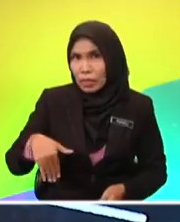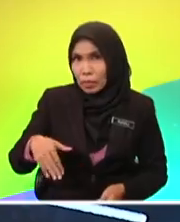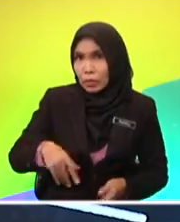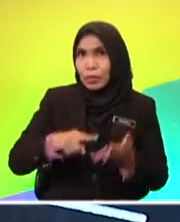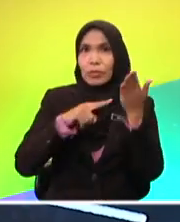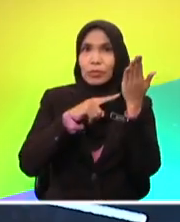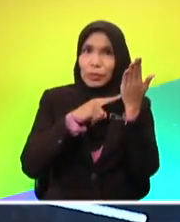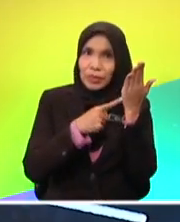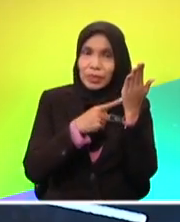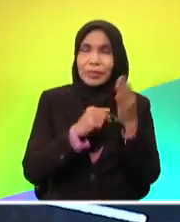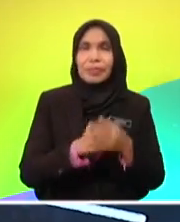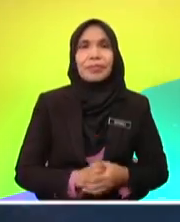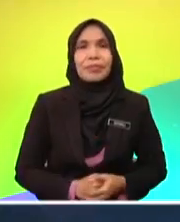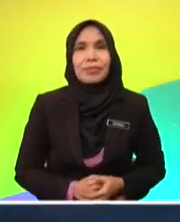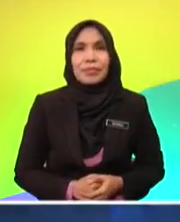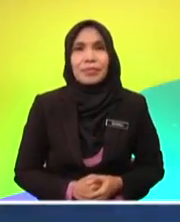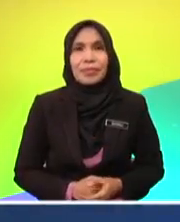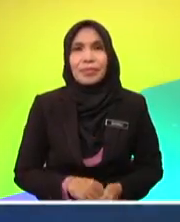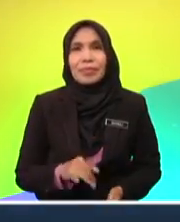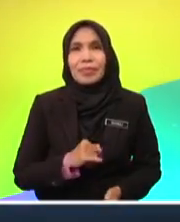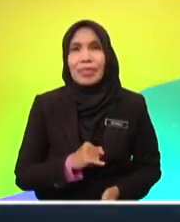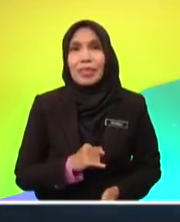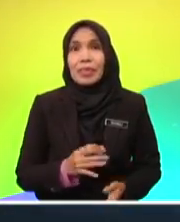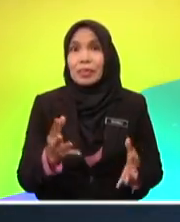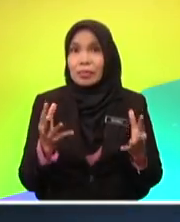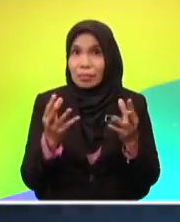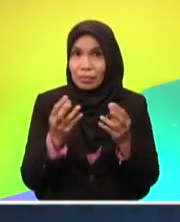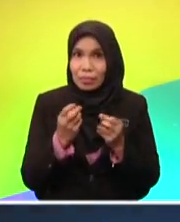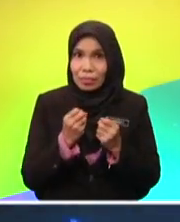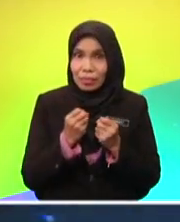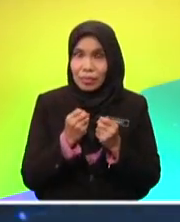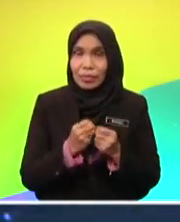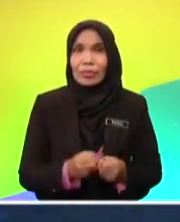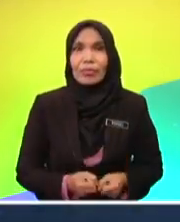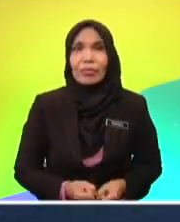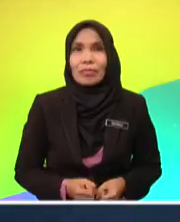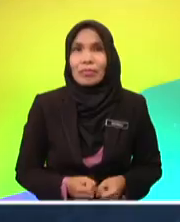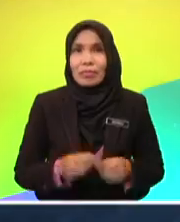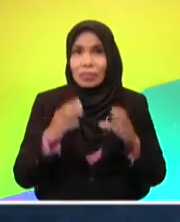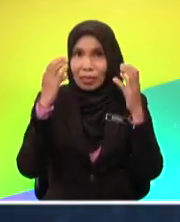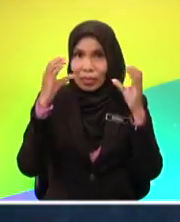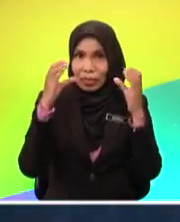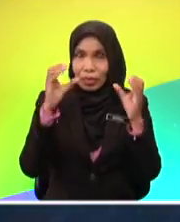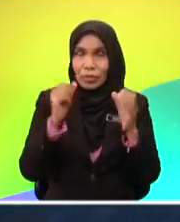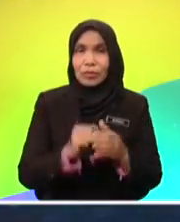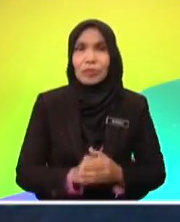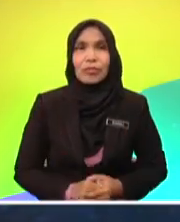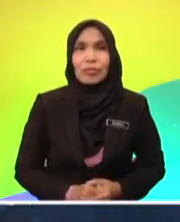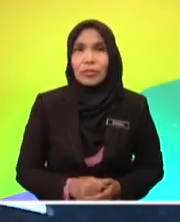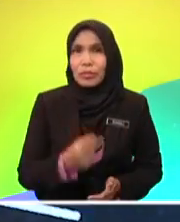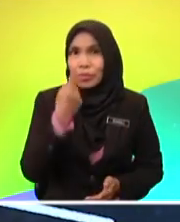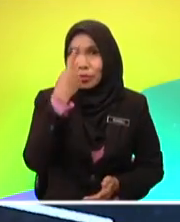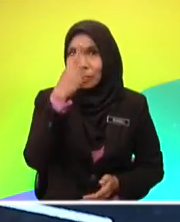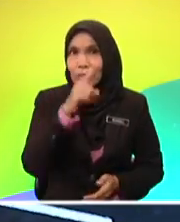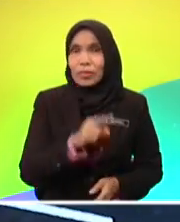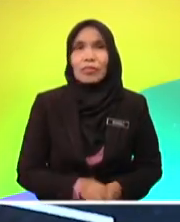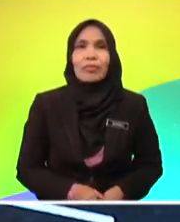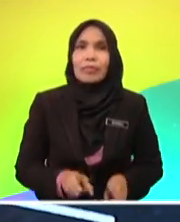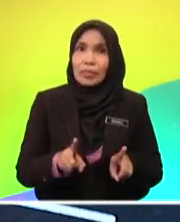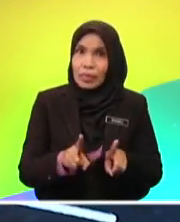pembelajaran pada hari ini, saya nak minta cikgu Suhaila dan juga cikgu Saira untuk sama-sama